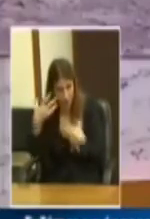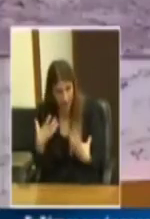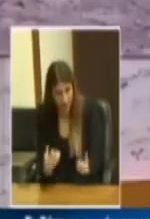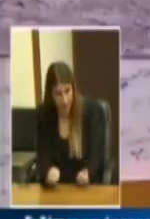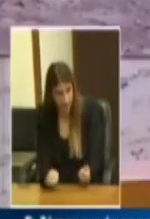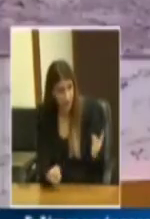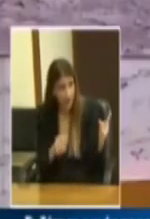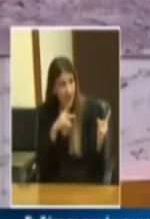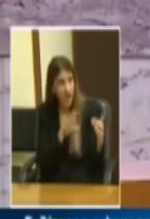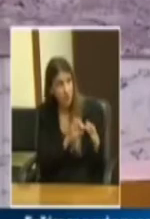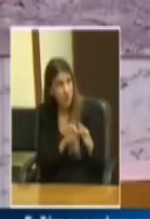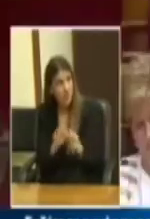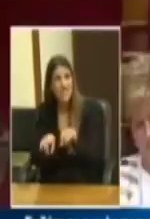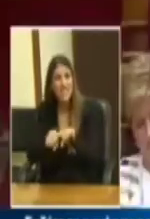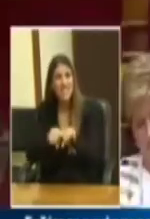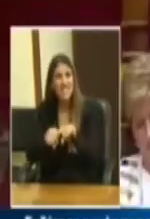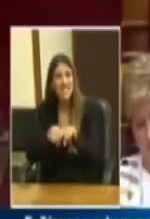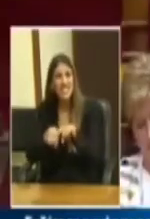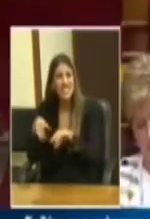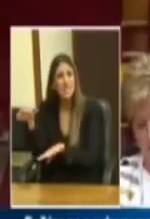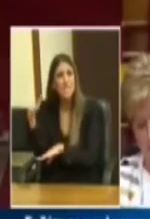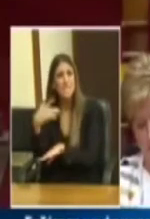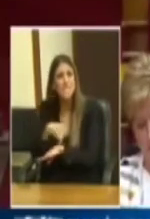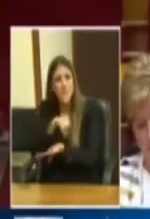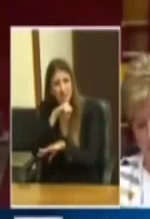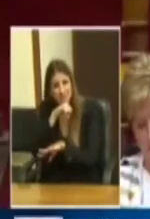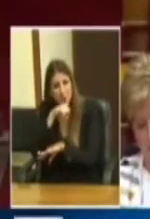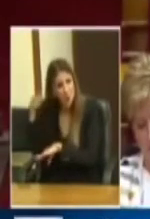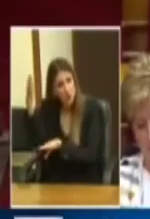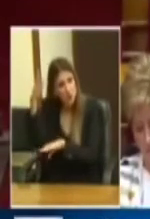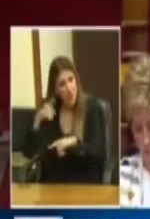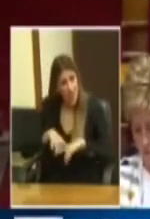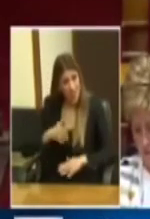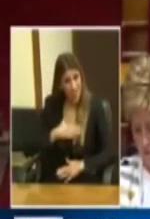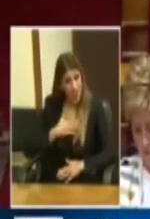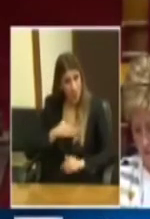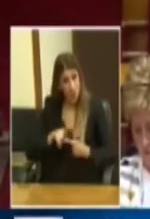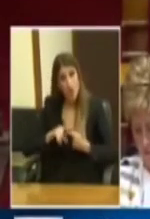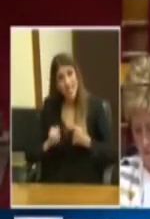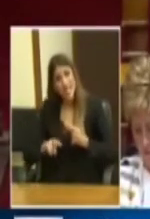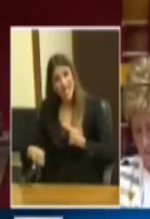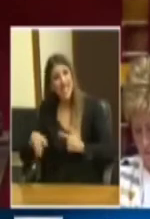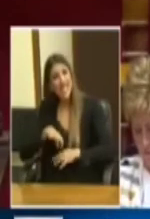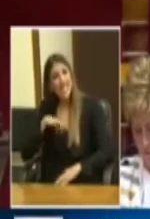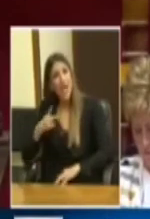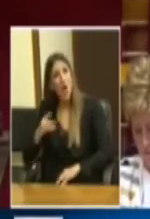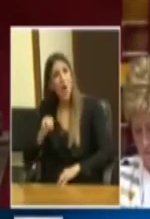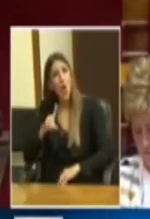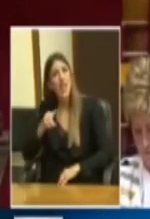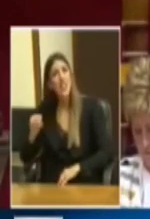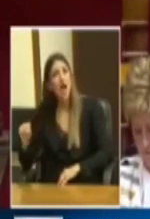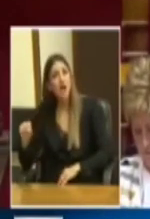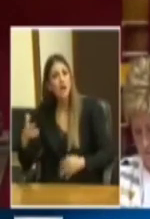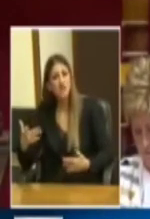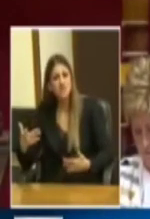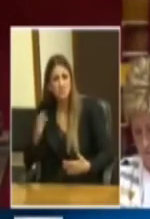αναφορά στον πατριωτισμό το δικό μου και της κυρίας Κόλλια. Ήταν εντελώς άστοχο και πραγματικά